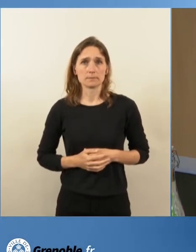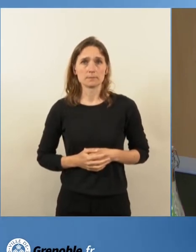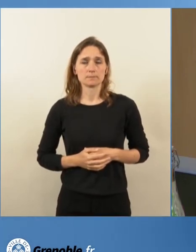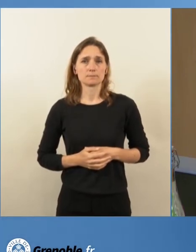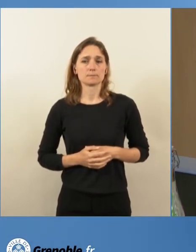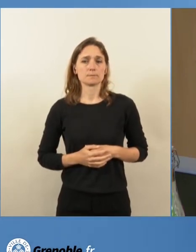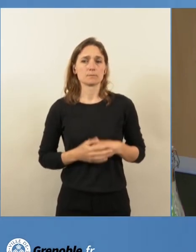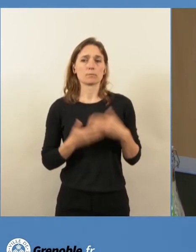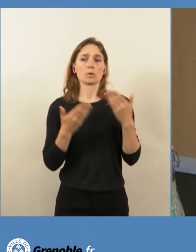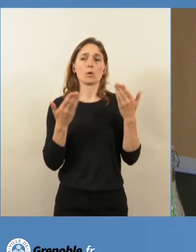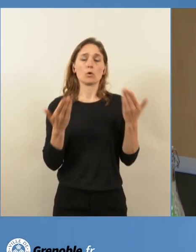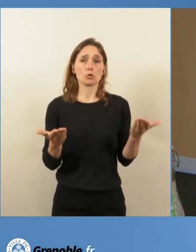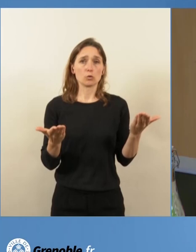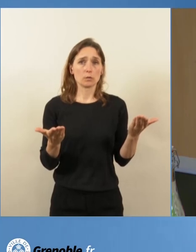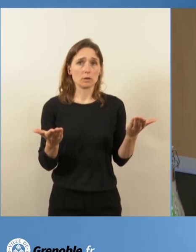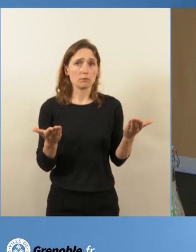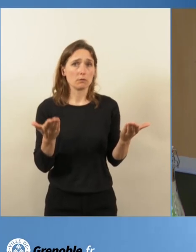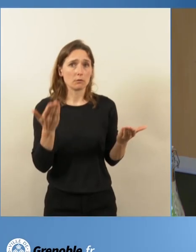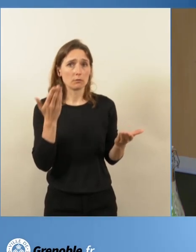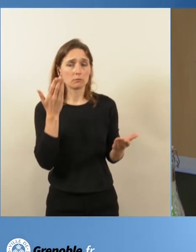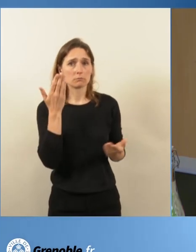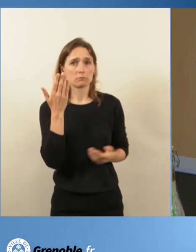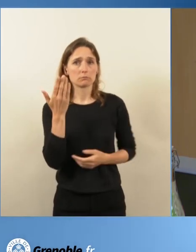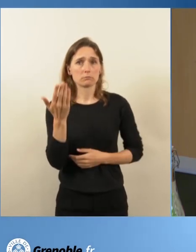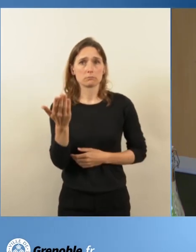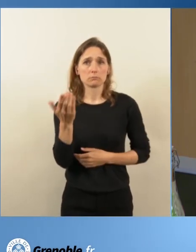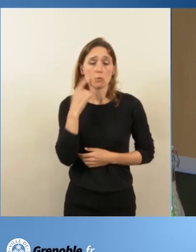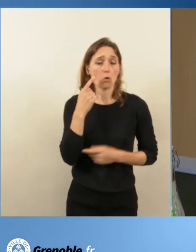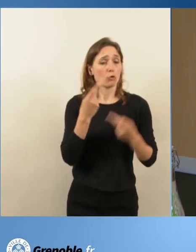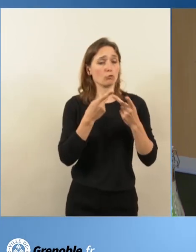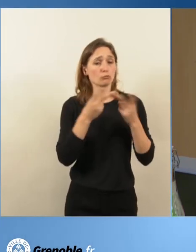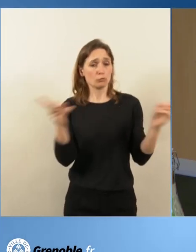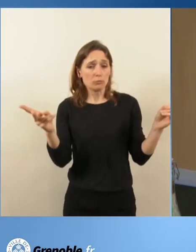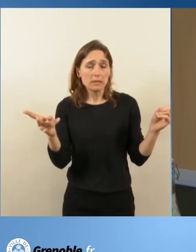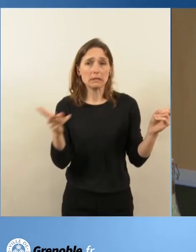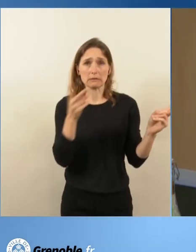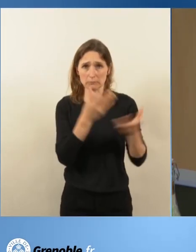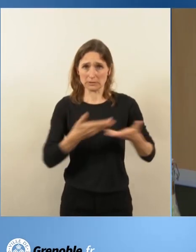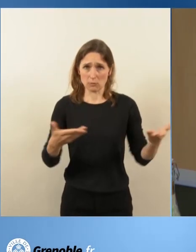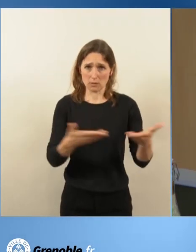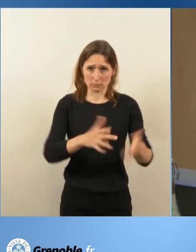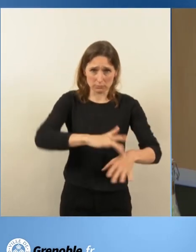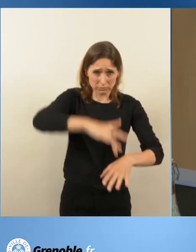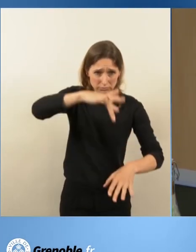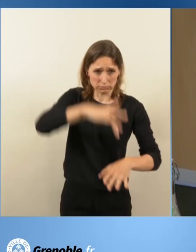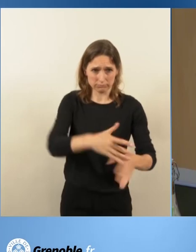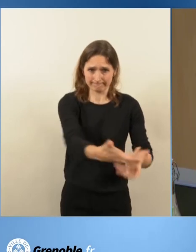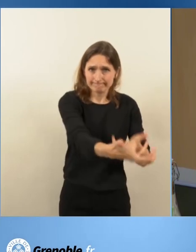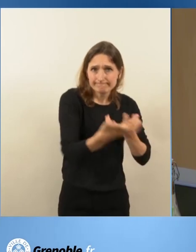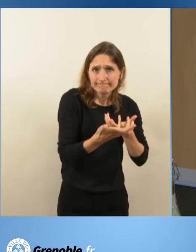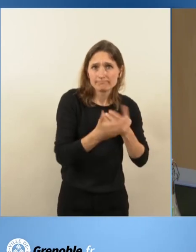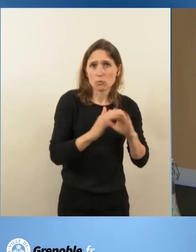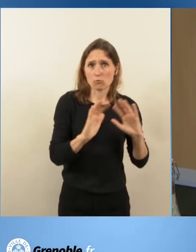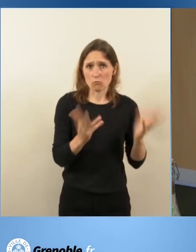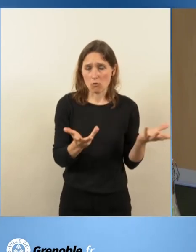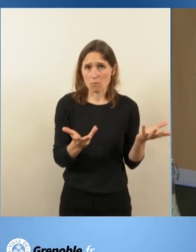pour pouvoir bénéficier donc le plus grand nombre donc notamment les publics de constituation de la précarité ce qui est une bonne chose au regard